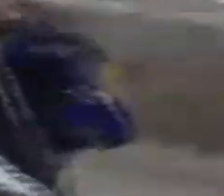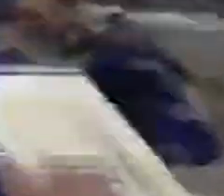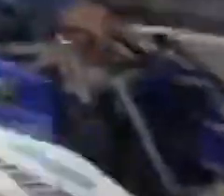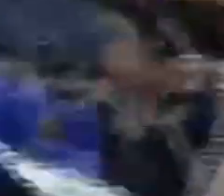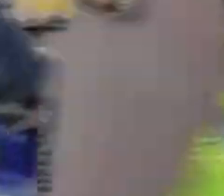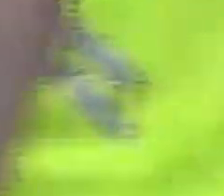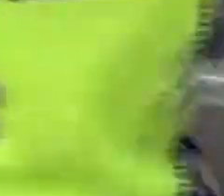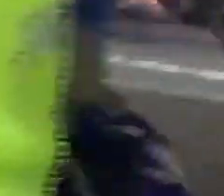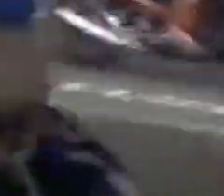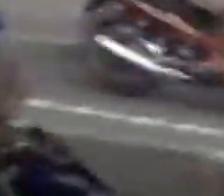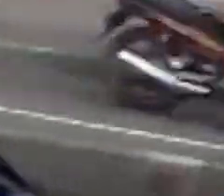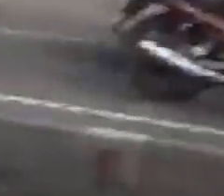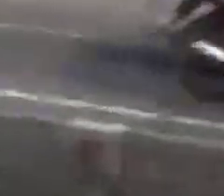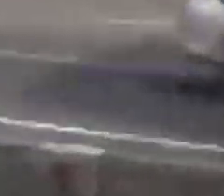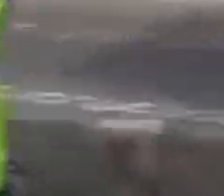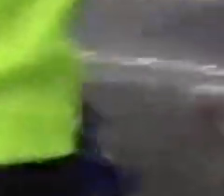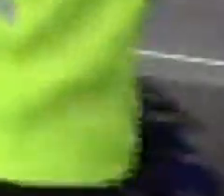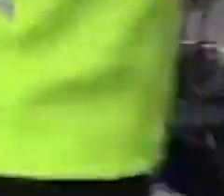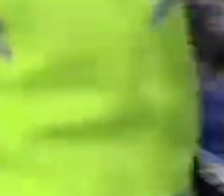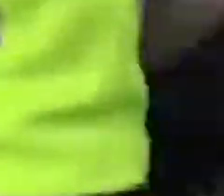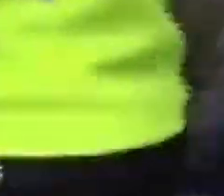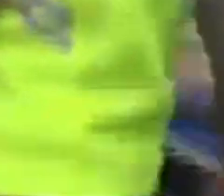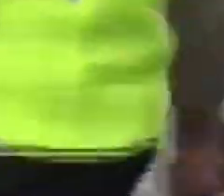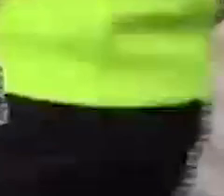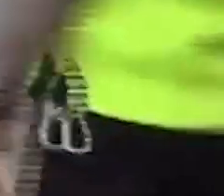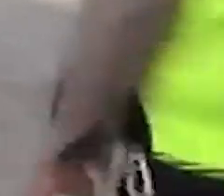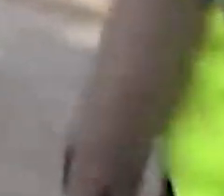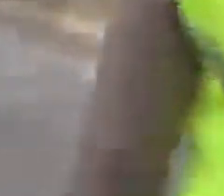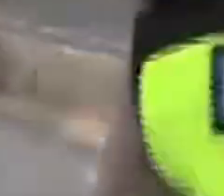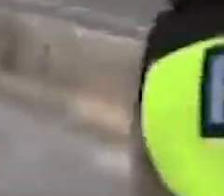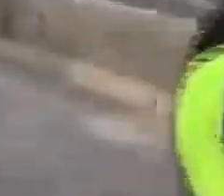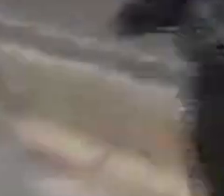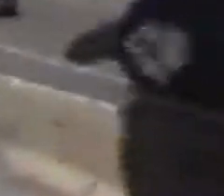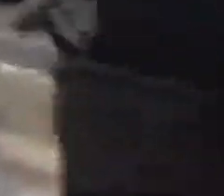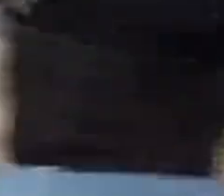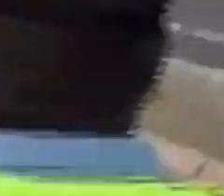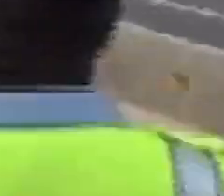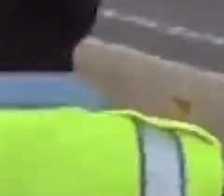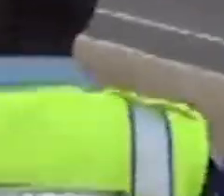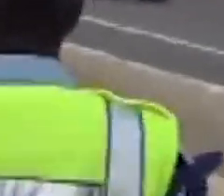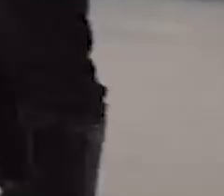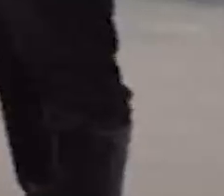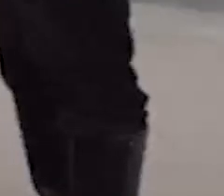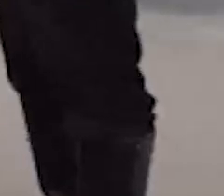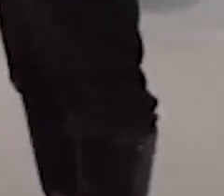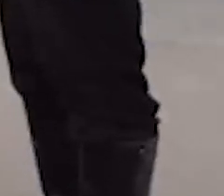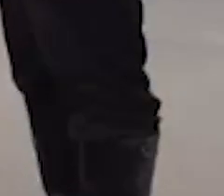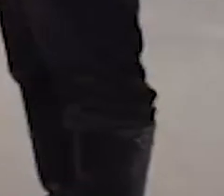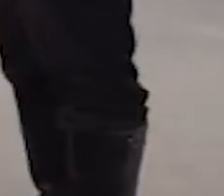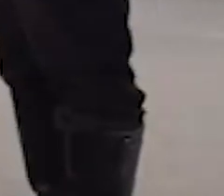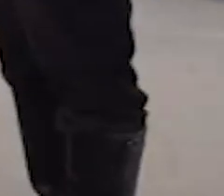ditangkap rata-rata pelanggaran yang yaitu pengendara motor tidak memiliki SIM dan tidak mengenakan helm